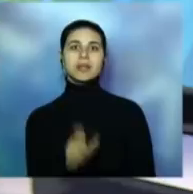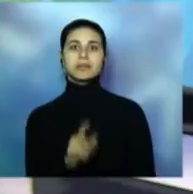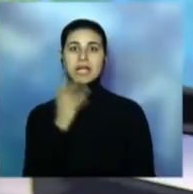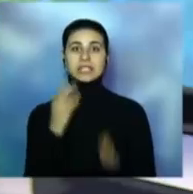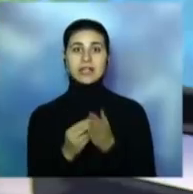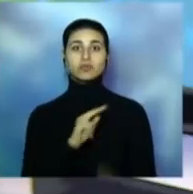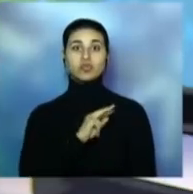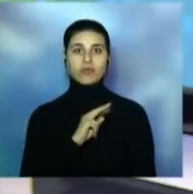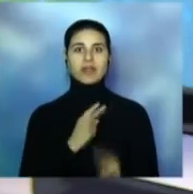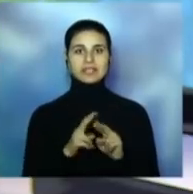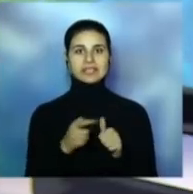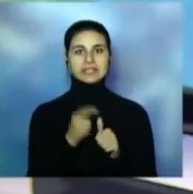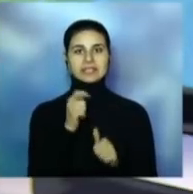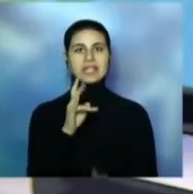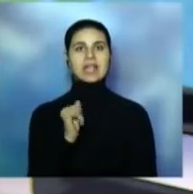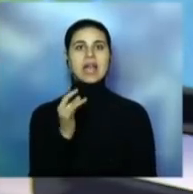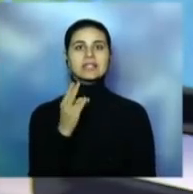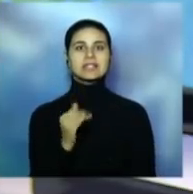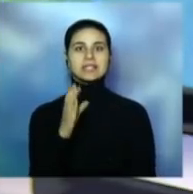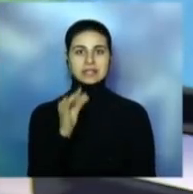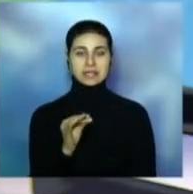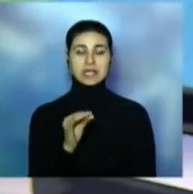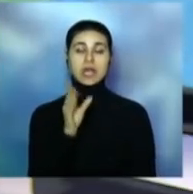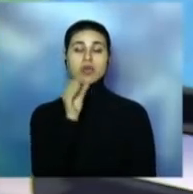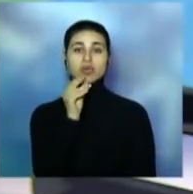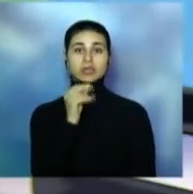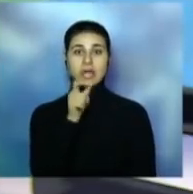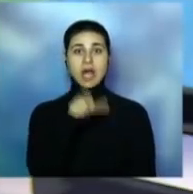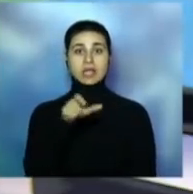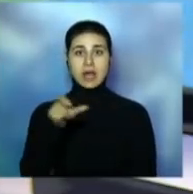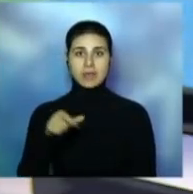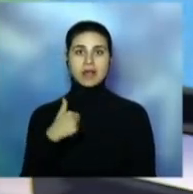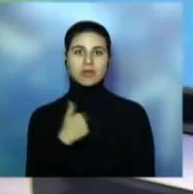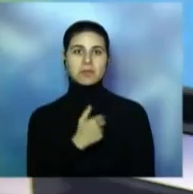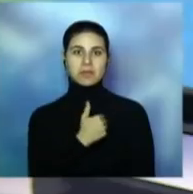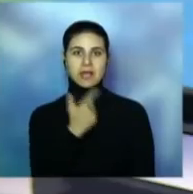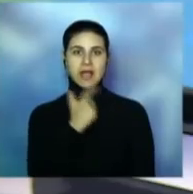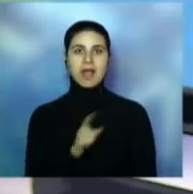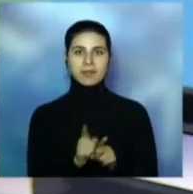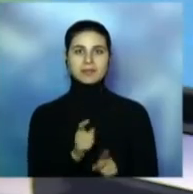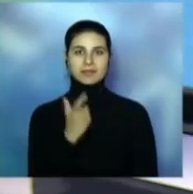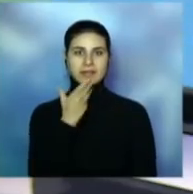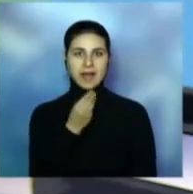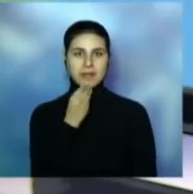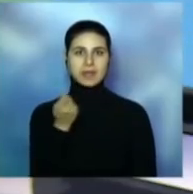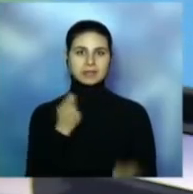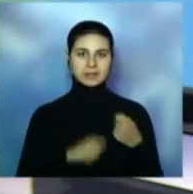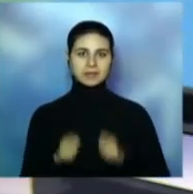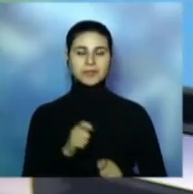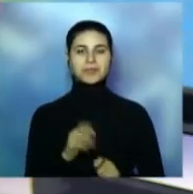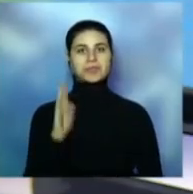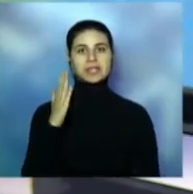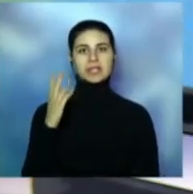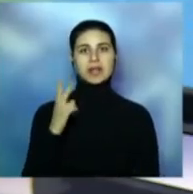ასეთი. ჯანსაღ ნარცისიზმში ჩვენ როდესაც ვცდილობთ, რომ მოსაწონი ვიყოთ ვინმესთვის, ზომიერად სარკეშიც